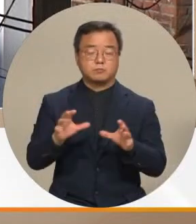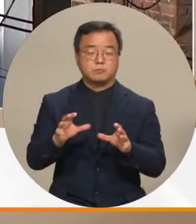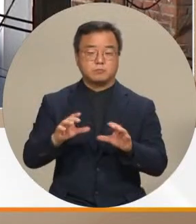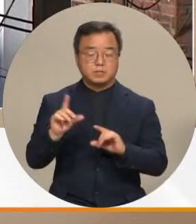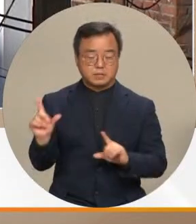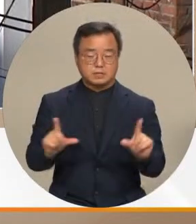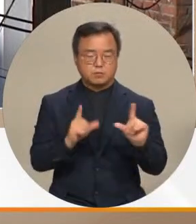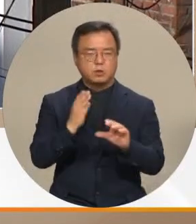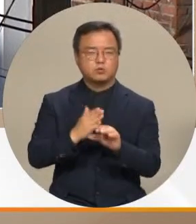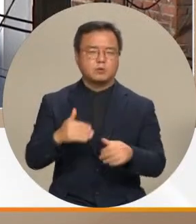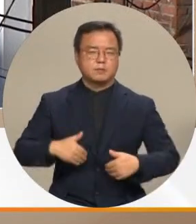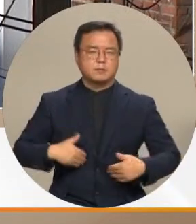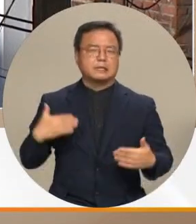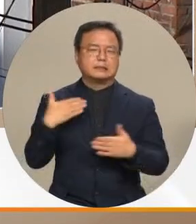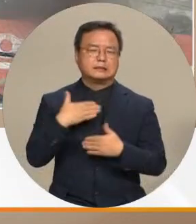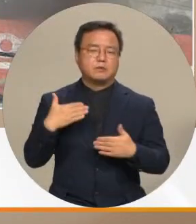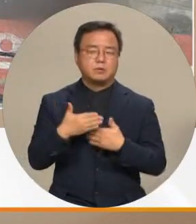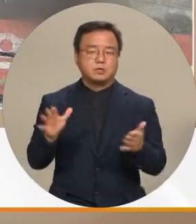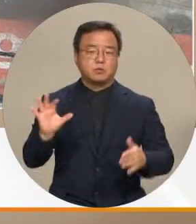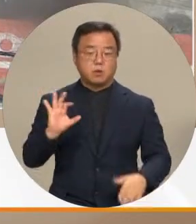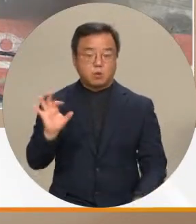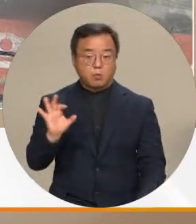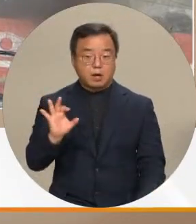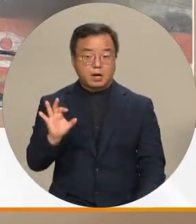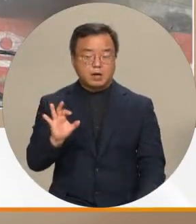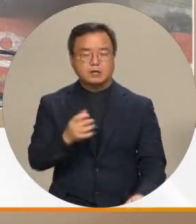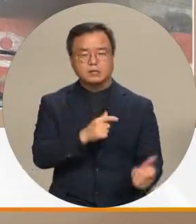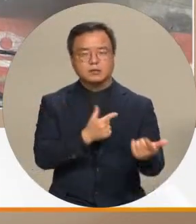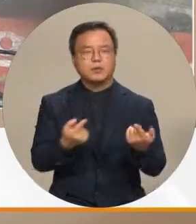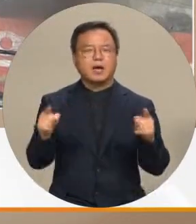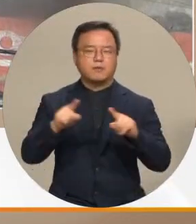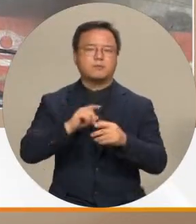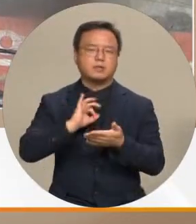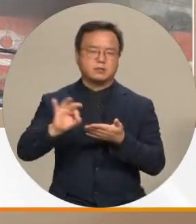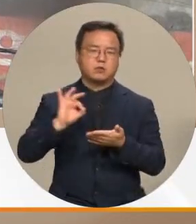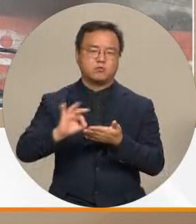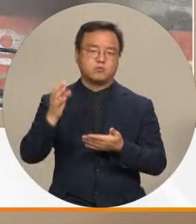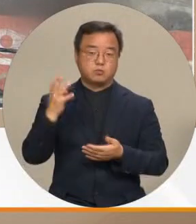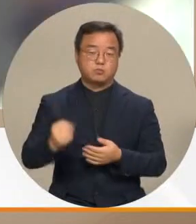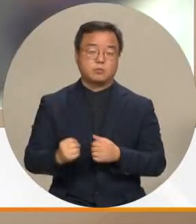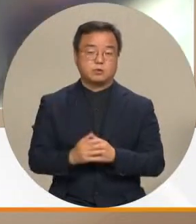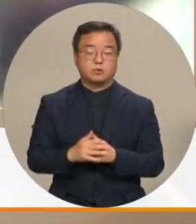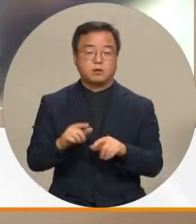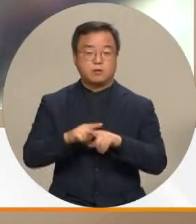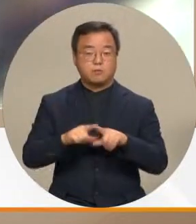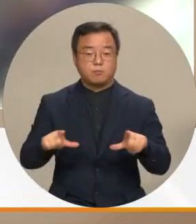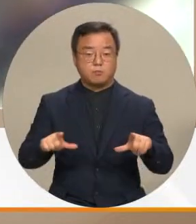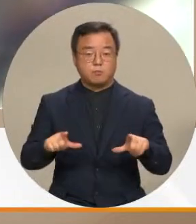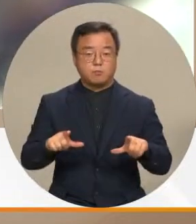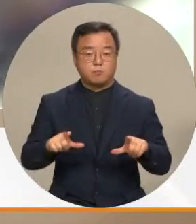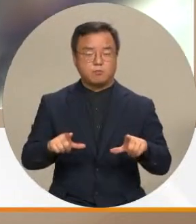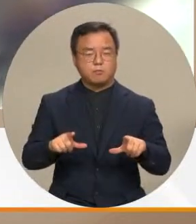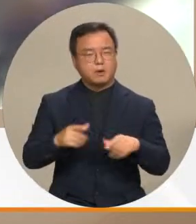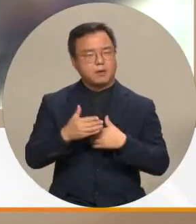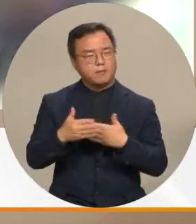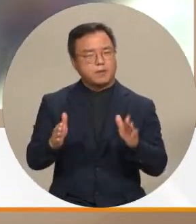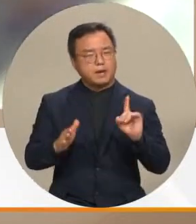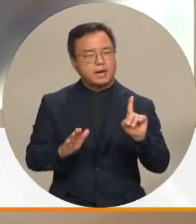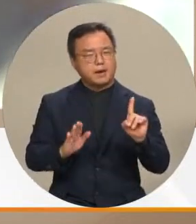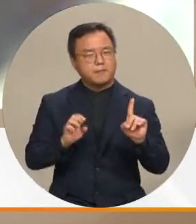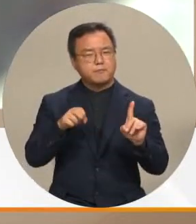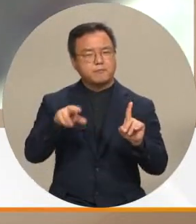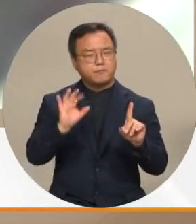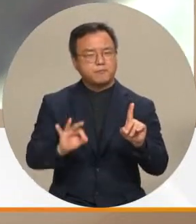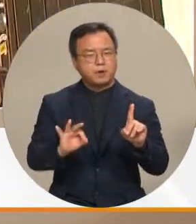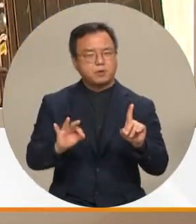할 수 있는 그 샤워실 화장실 등을 공동으로 쓰는 경우가 많고요 보통 방은 한 평에서 한 평 반 정도 되는